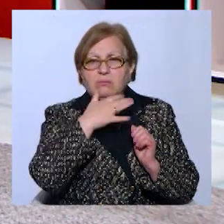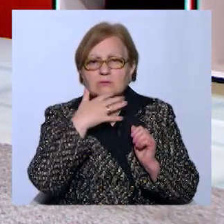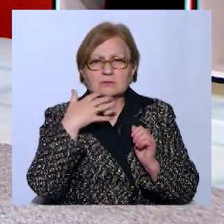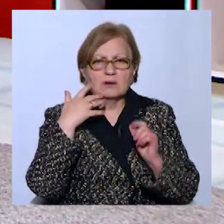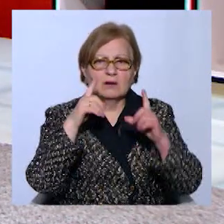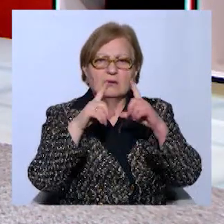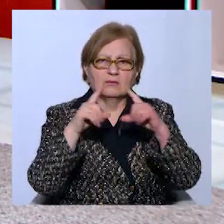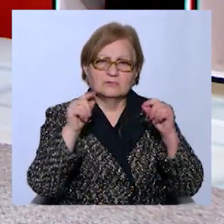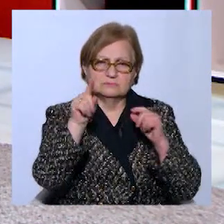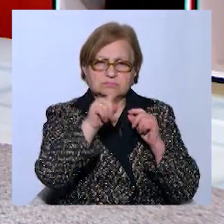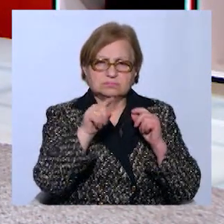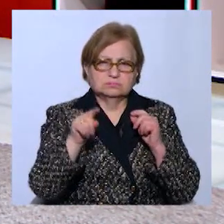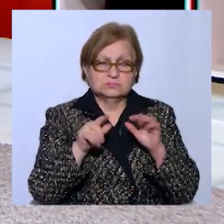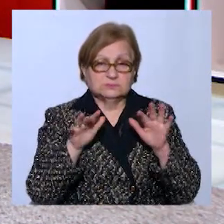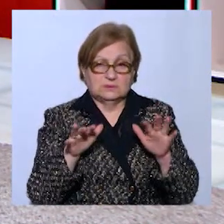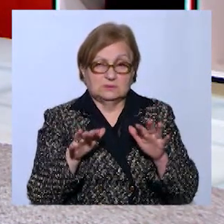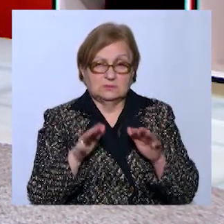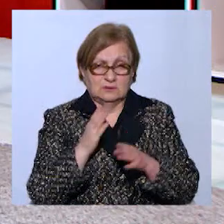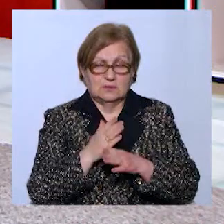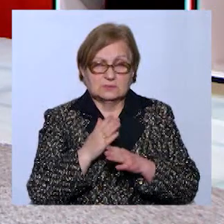რაც ბუნებაში არის, უამრავი, ხო?